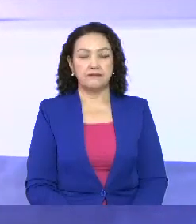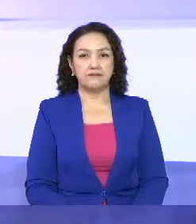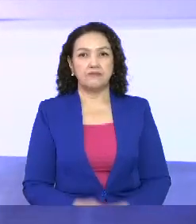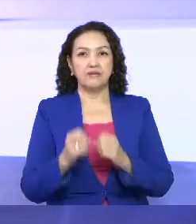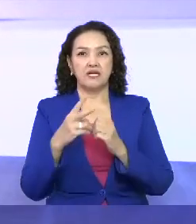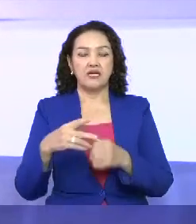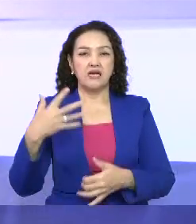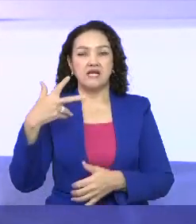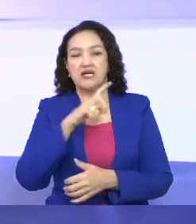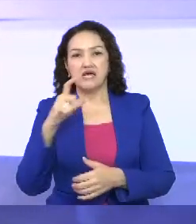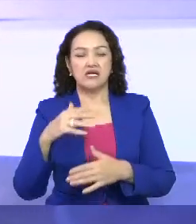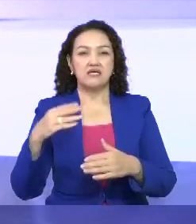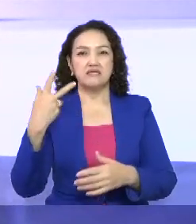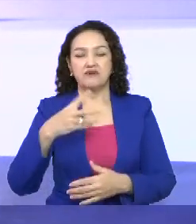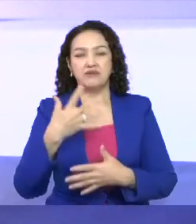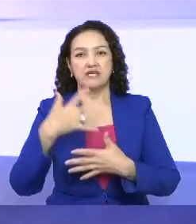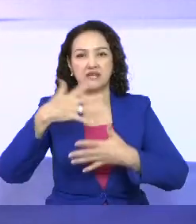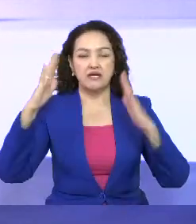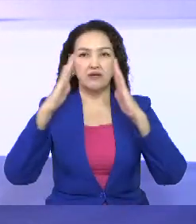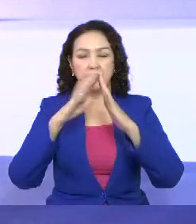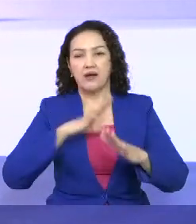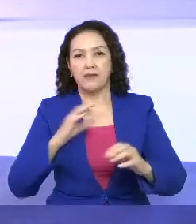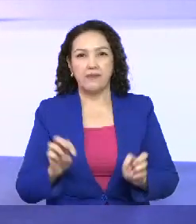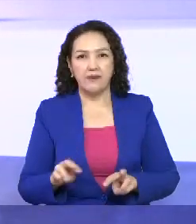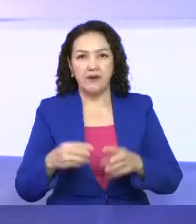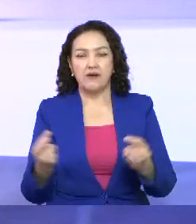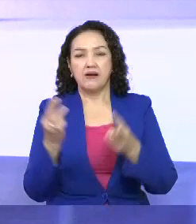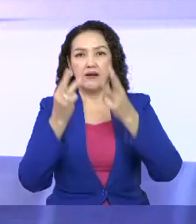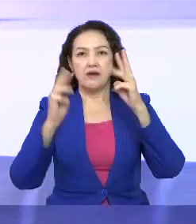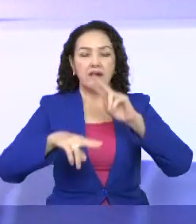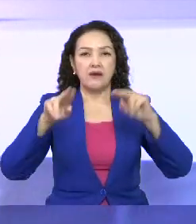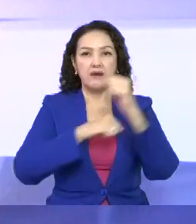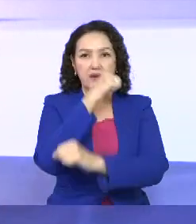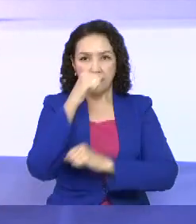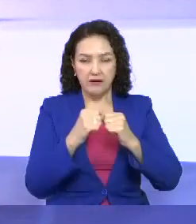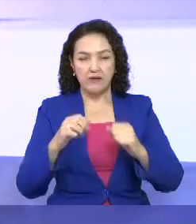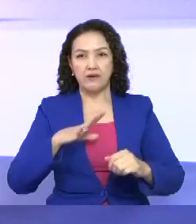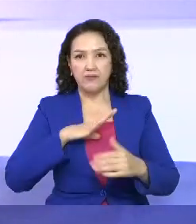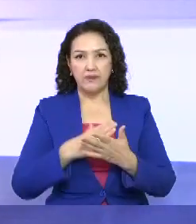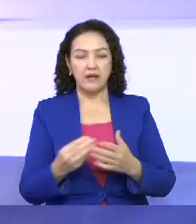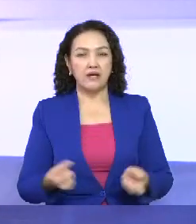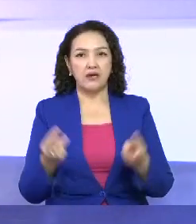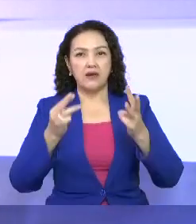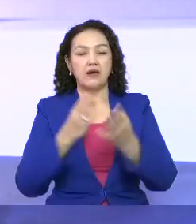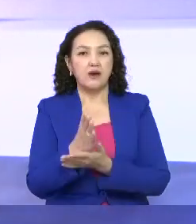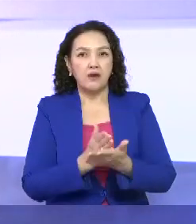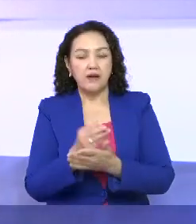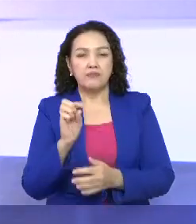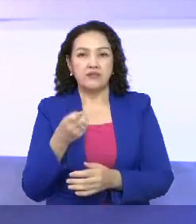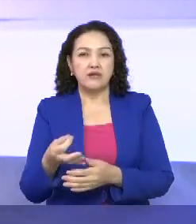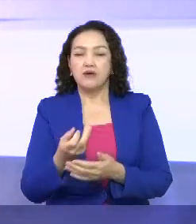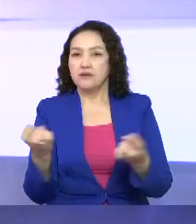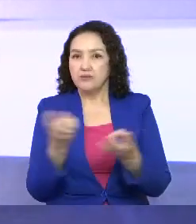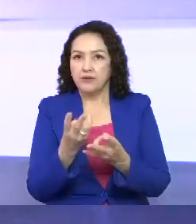На 12 этаже 25-этажного дома произошло возгорание строительных материалов. В результате пожара службам ЧС